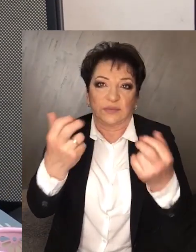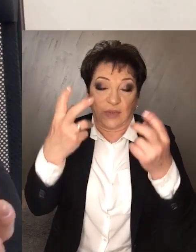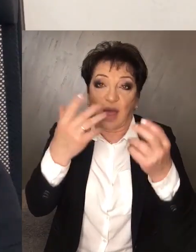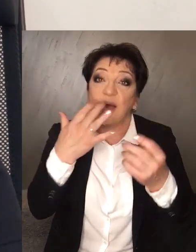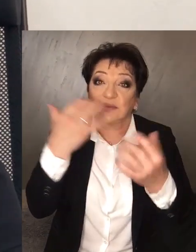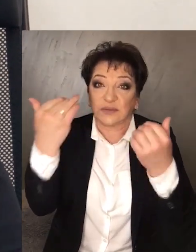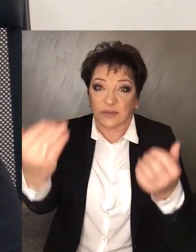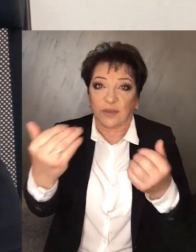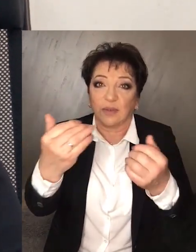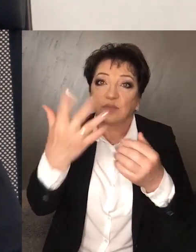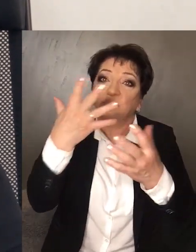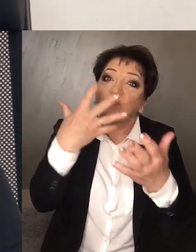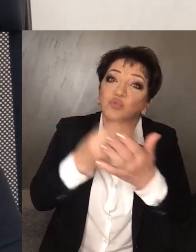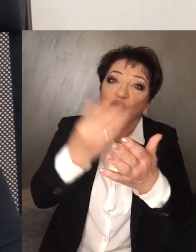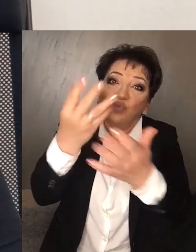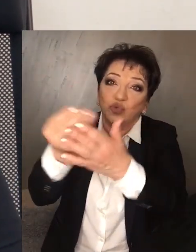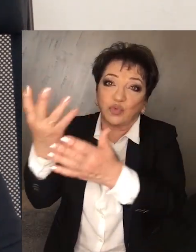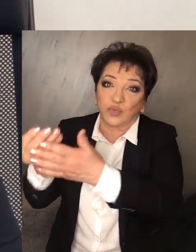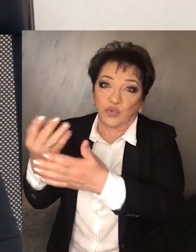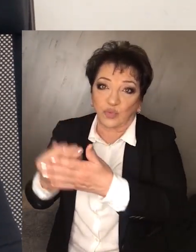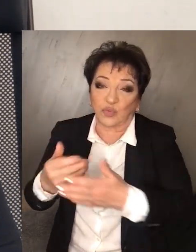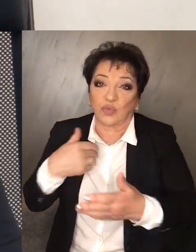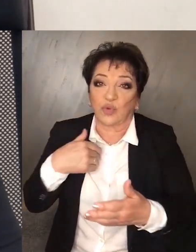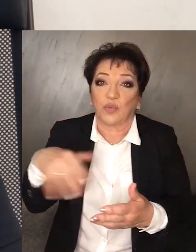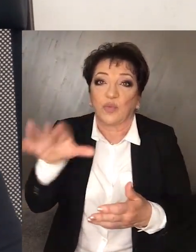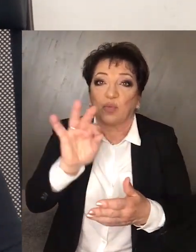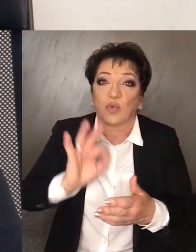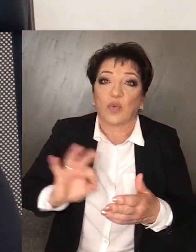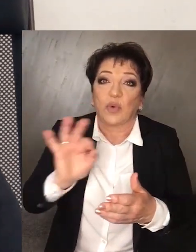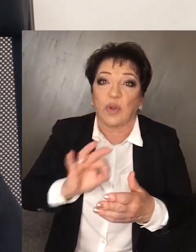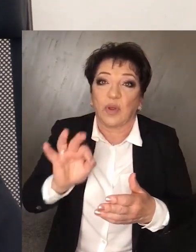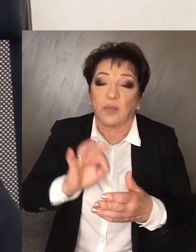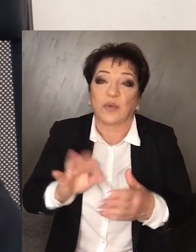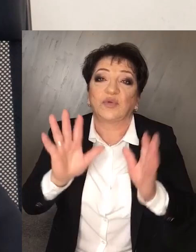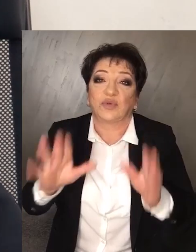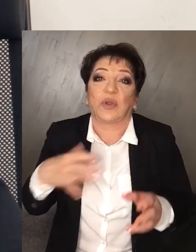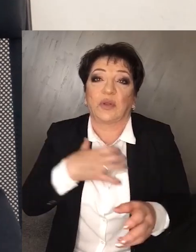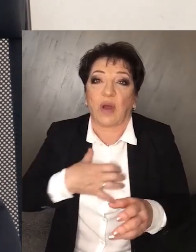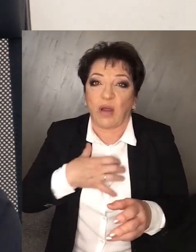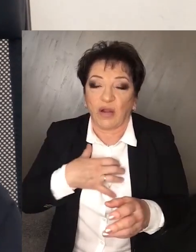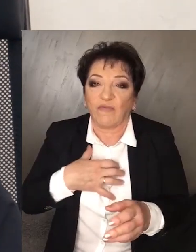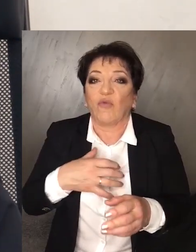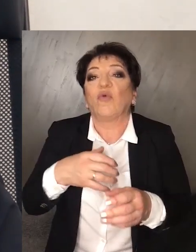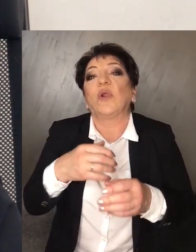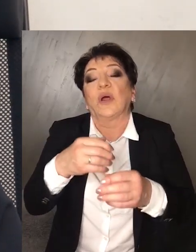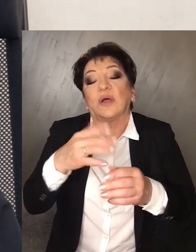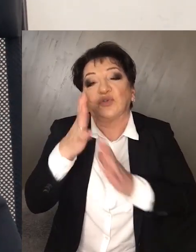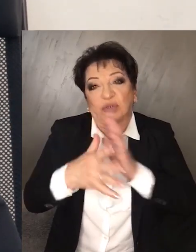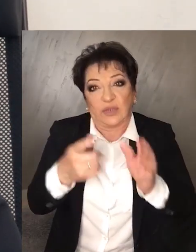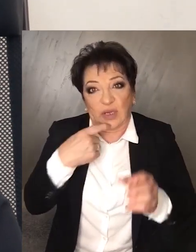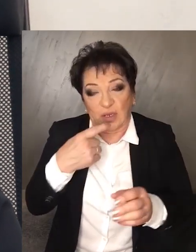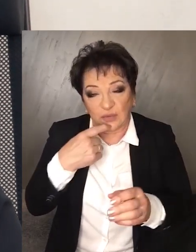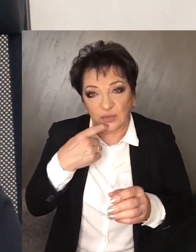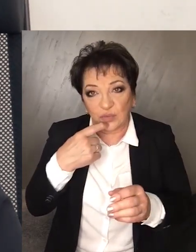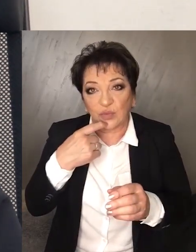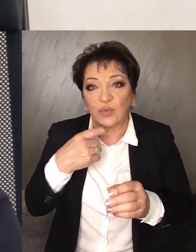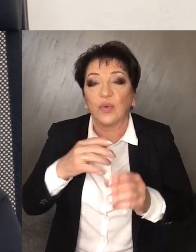բայց առանձնանում են նաև իրենց ազգային բառապաշարով։ 90-ական թվականներից